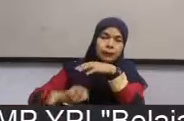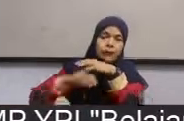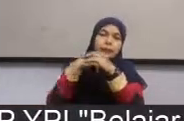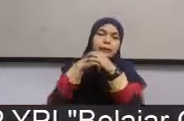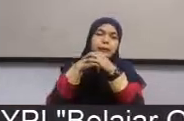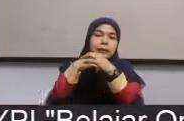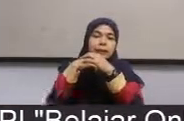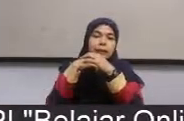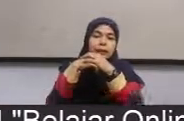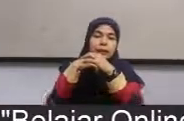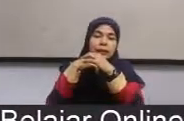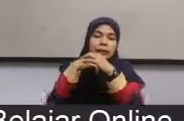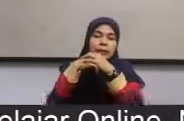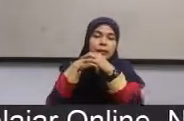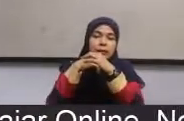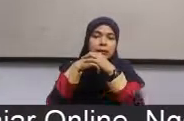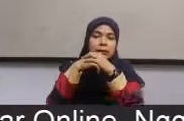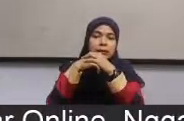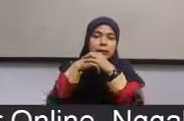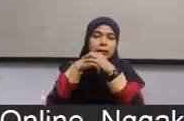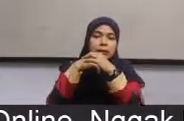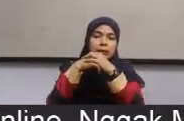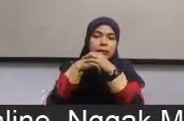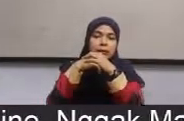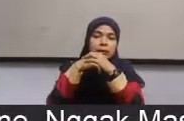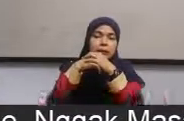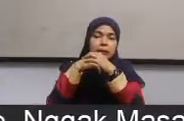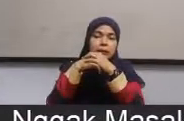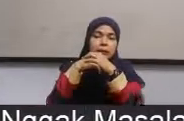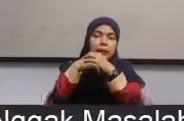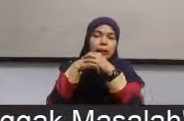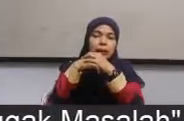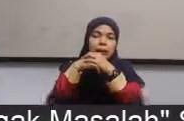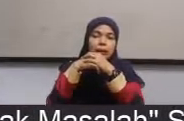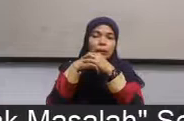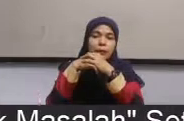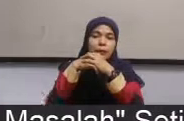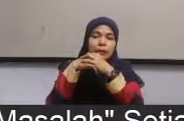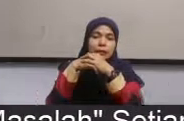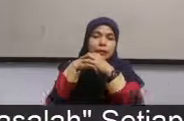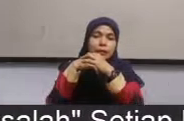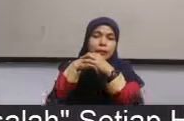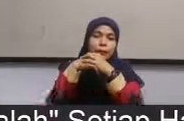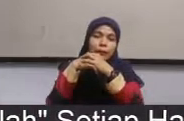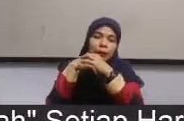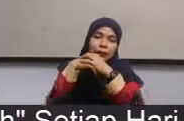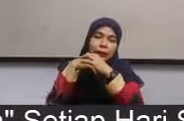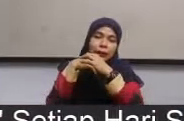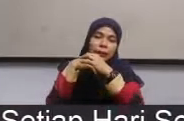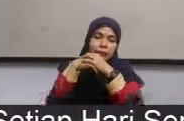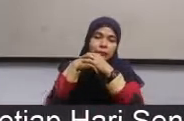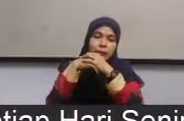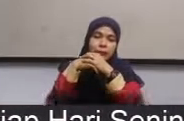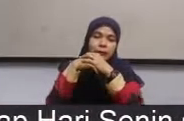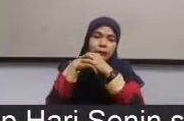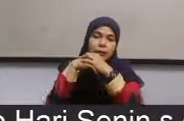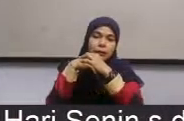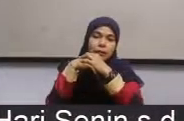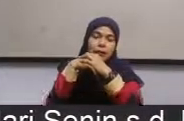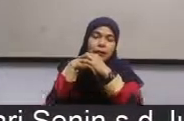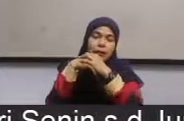Oh ya jadi Oh ya globalisasi itu kemarin kan